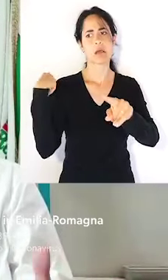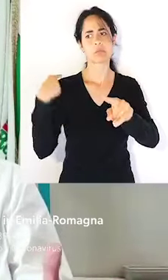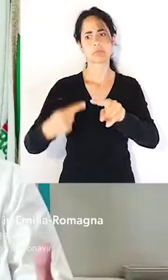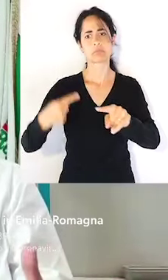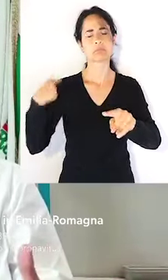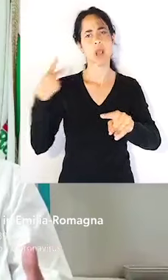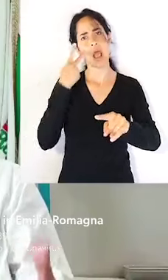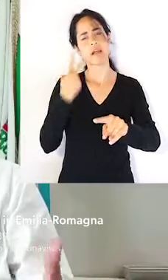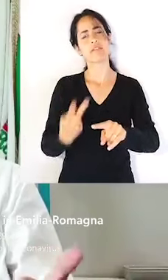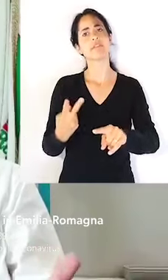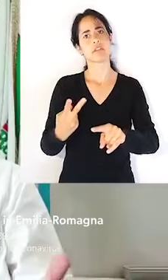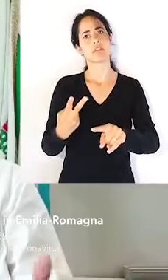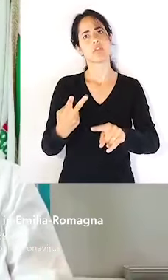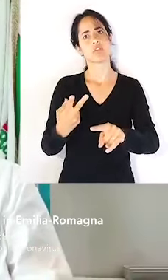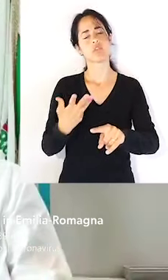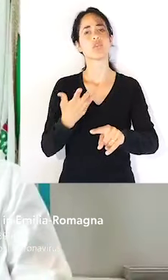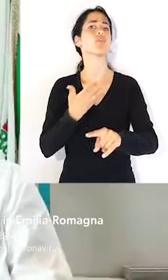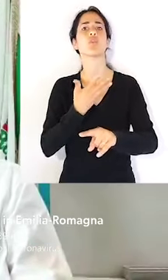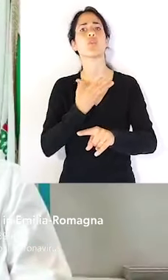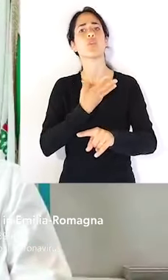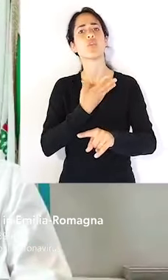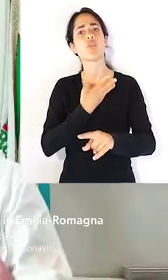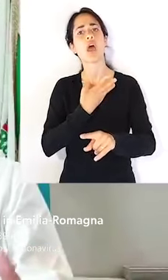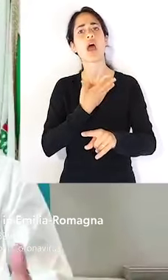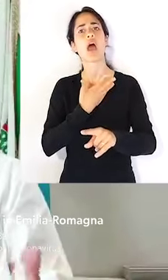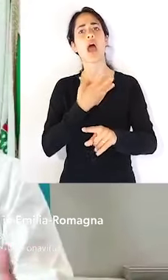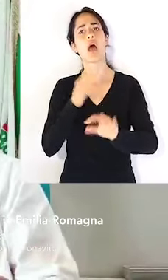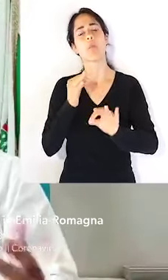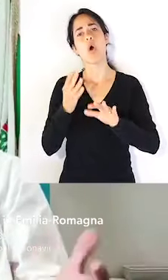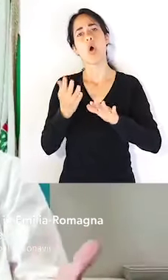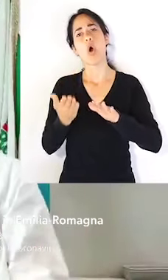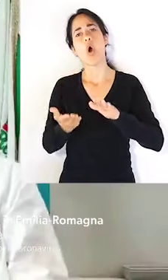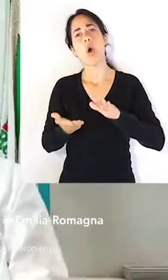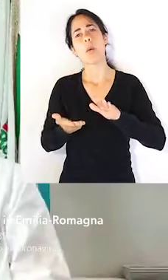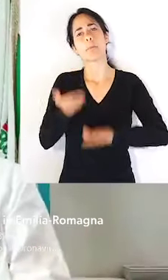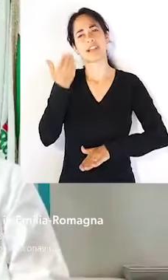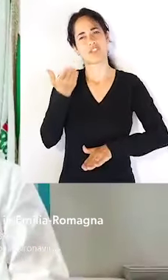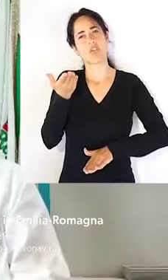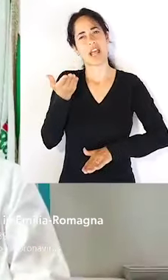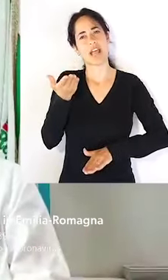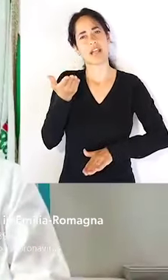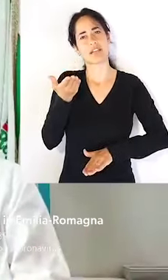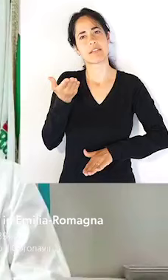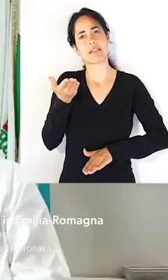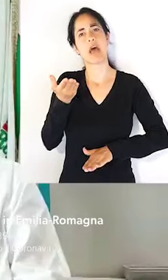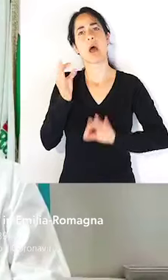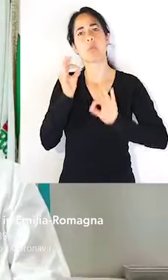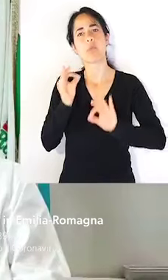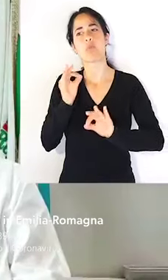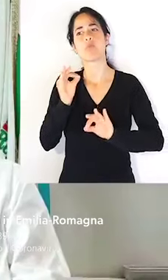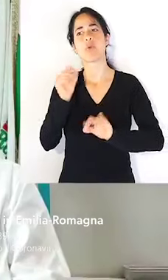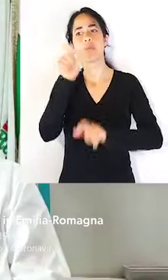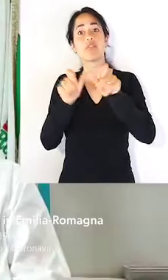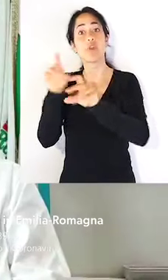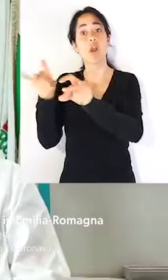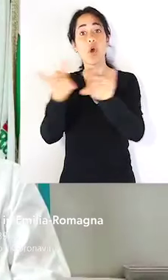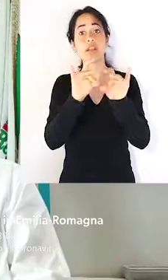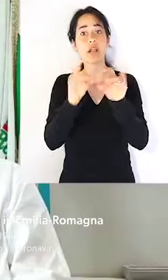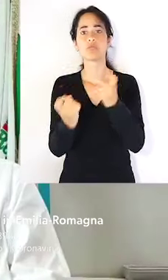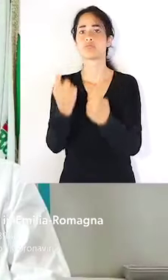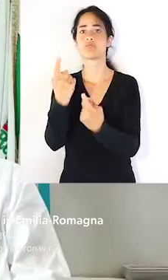caratterizzando proprio in ragione della prevalenza, della quasi totalità dei